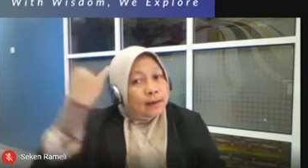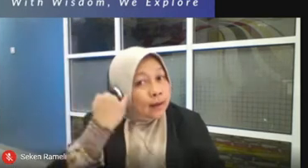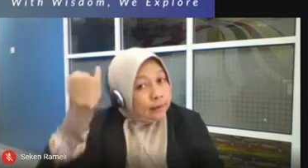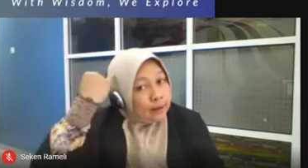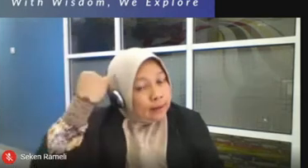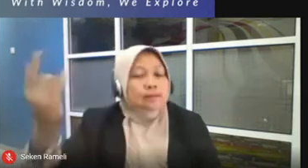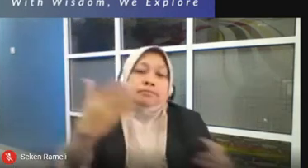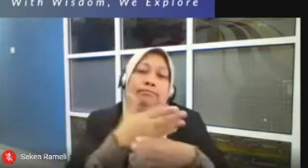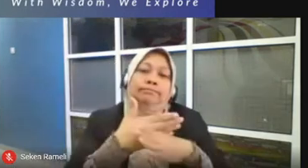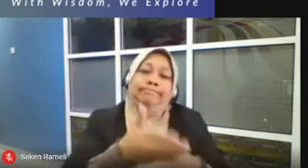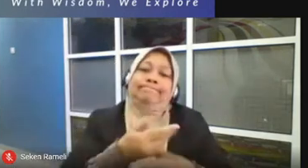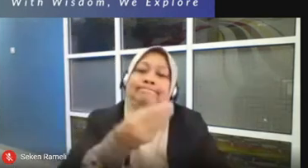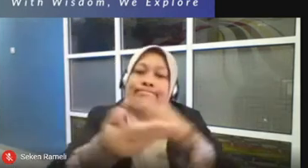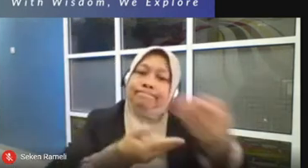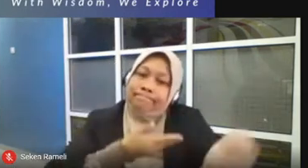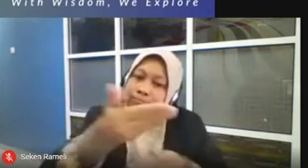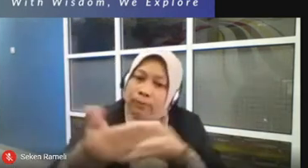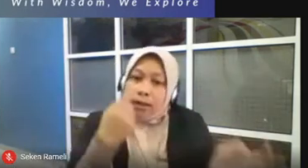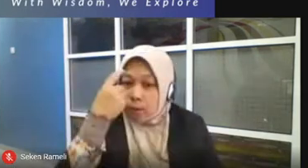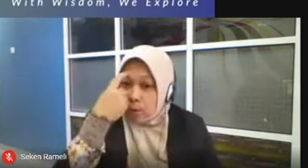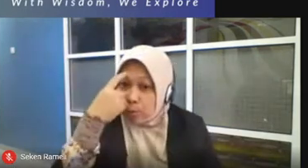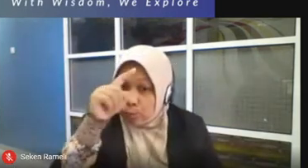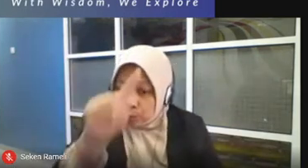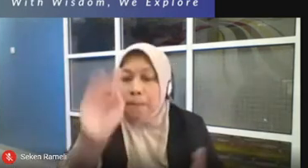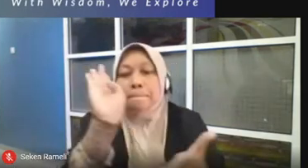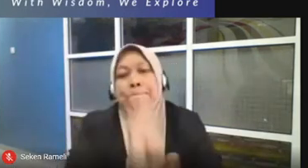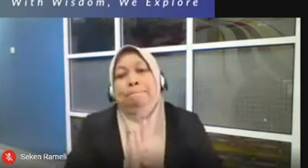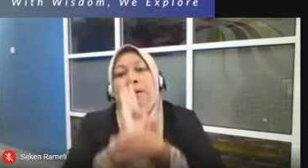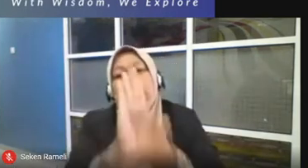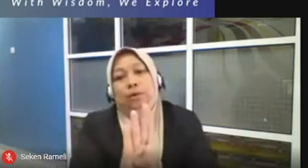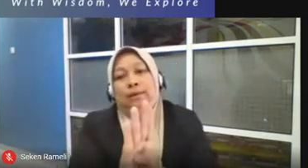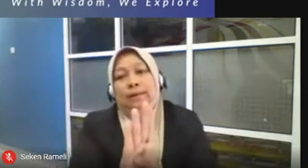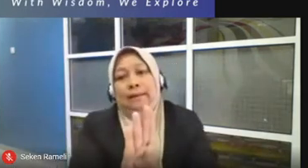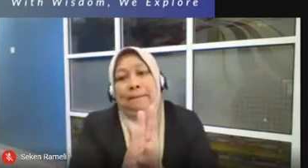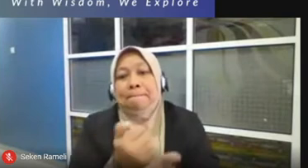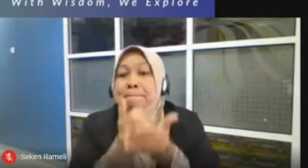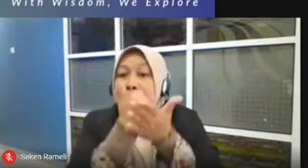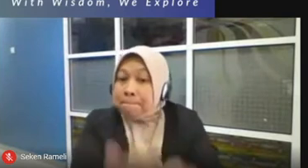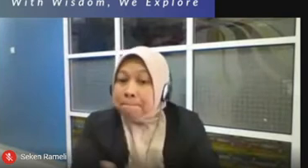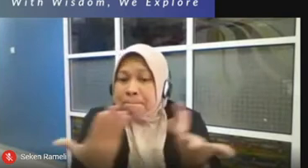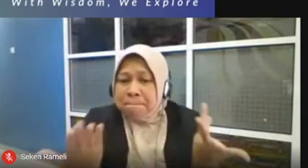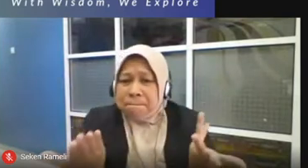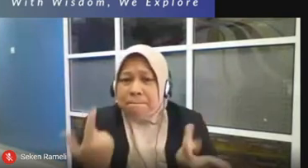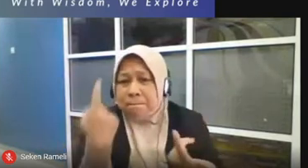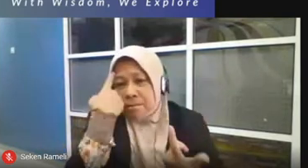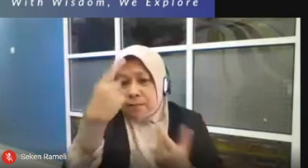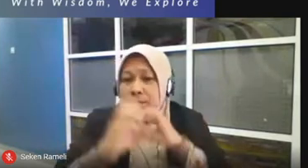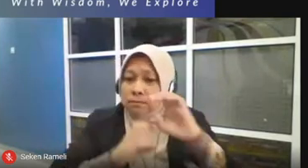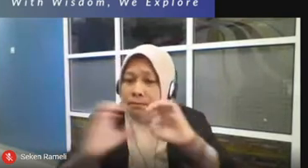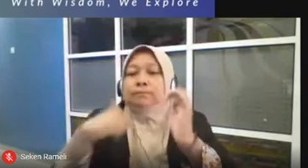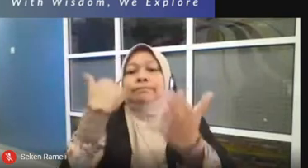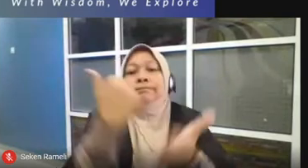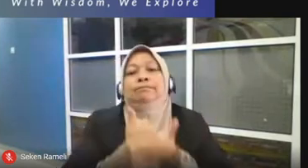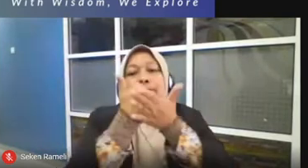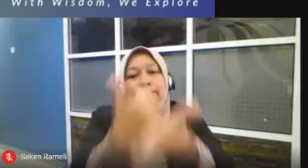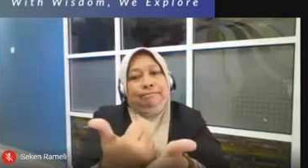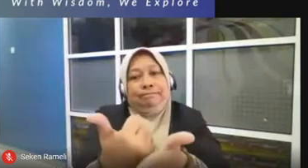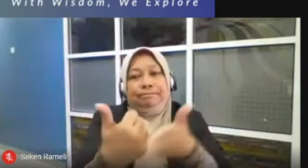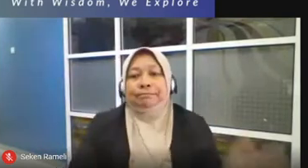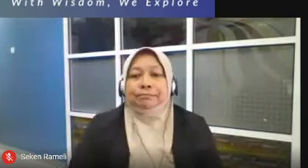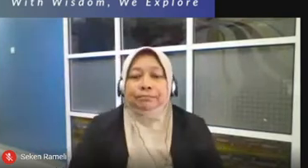sampaikan saja. Dan juga untuk mendapatkan bantuan. Pentingnya komunikasi ini adalah untuk mendapatkan bantuan.